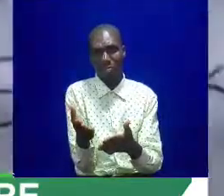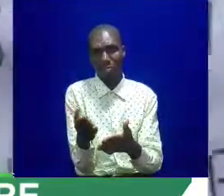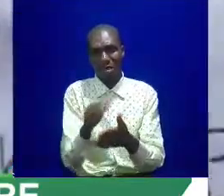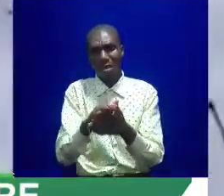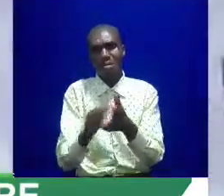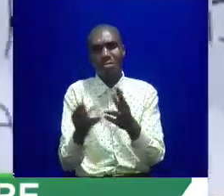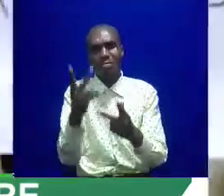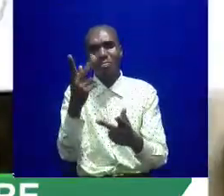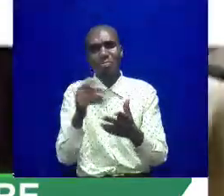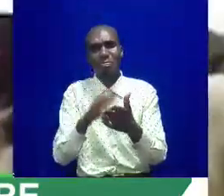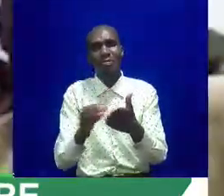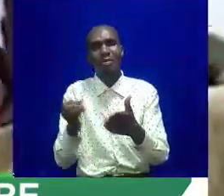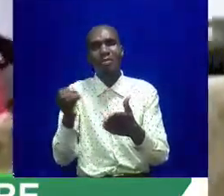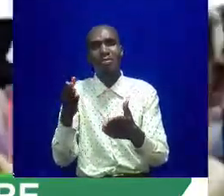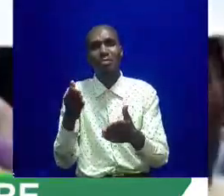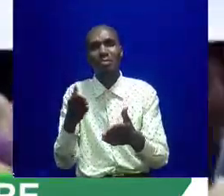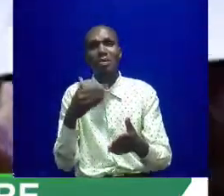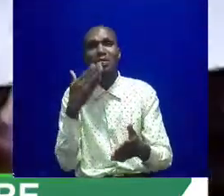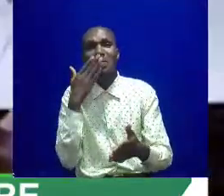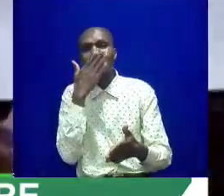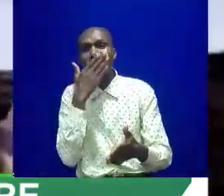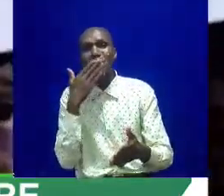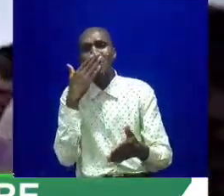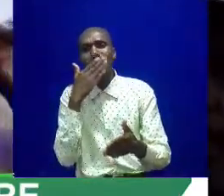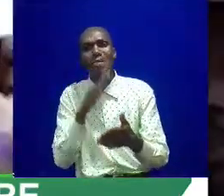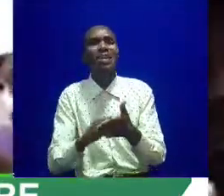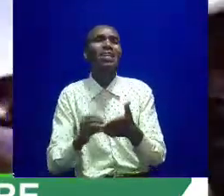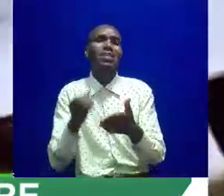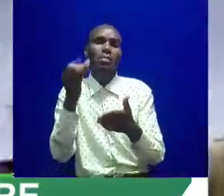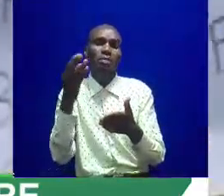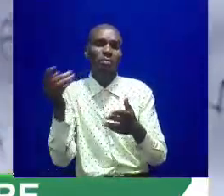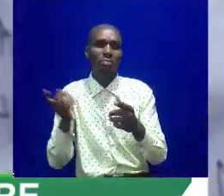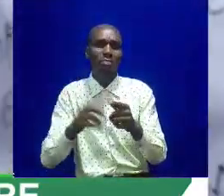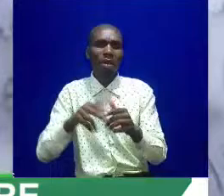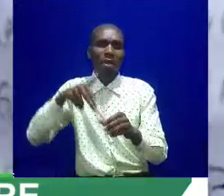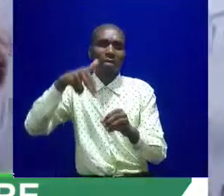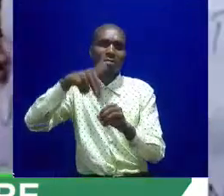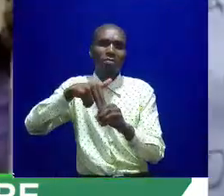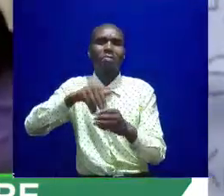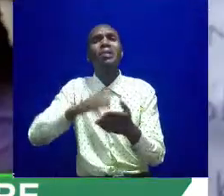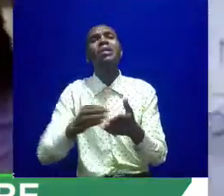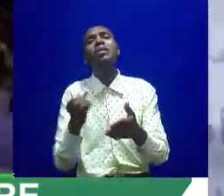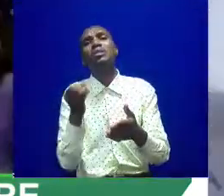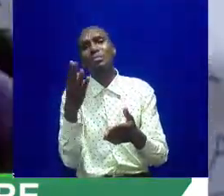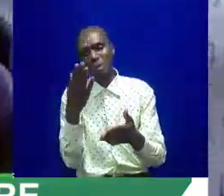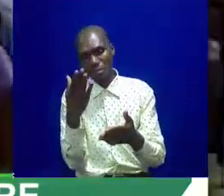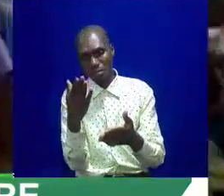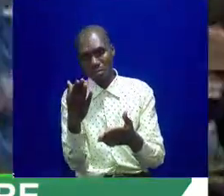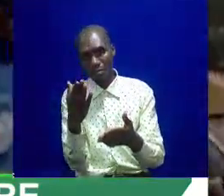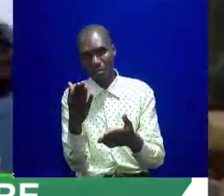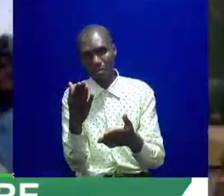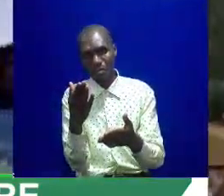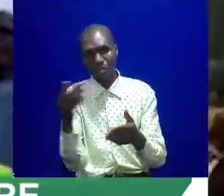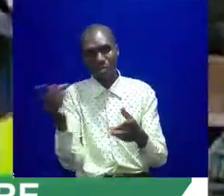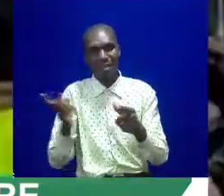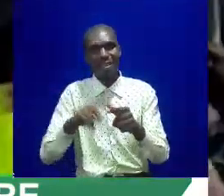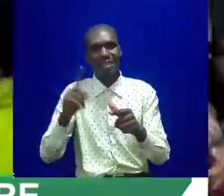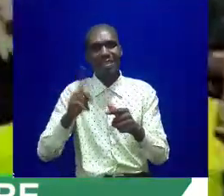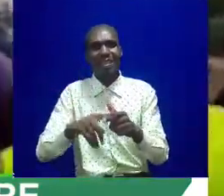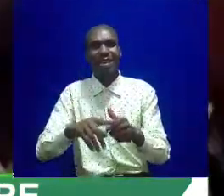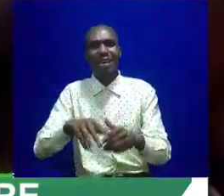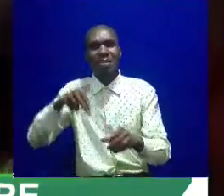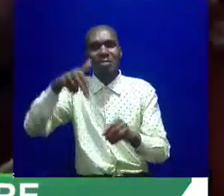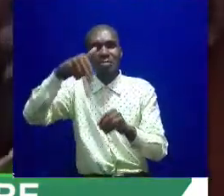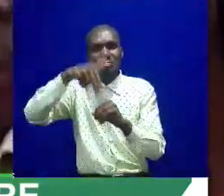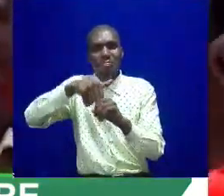imebidi mafuta bei ya mafuta ama ya petroli iko wapi juu imebidi diesel